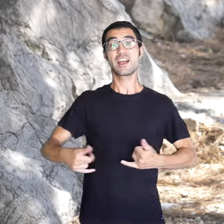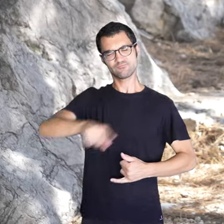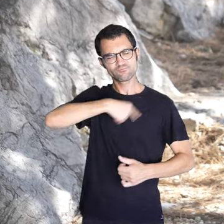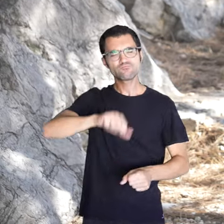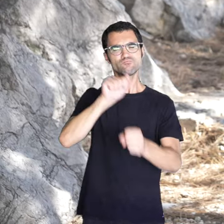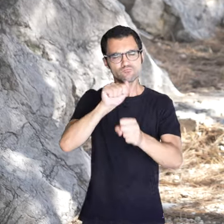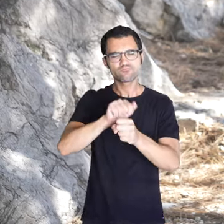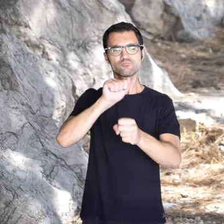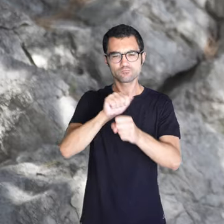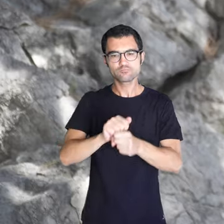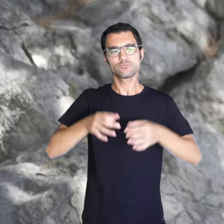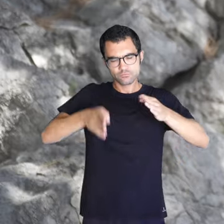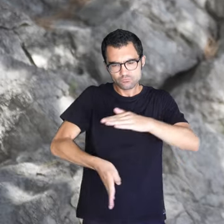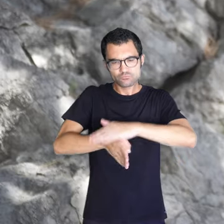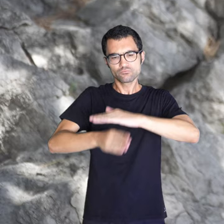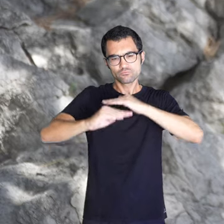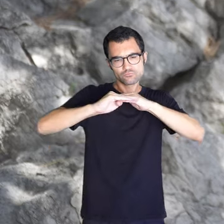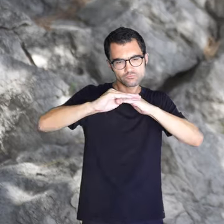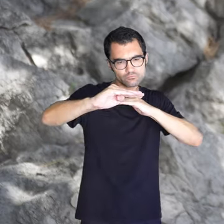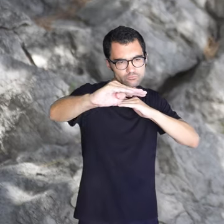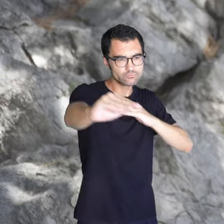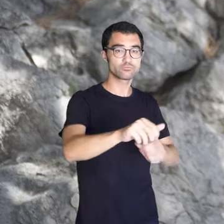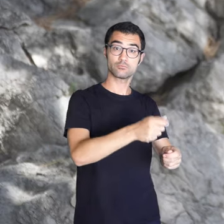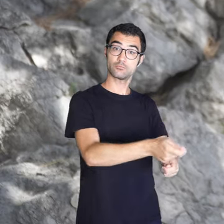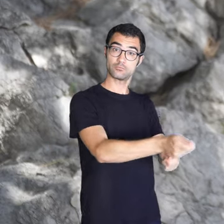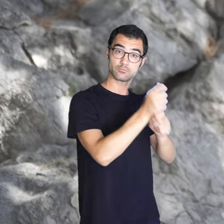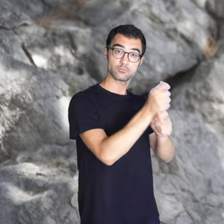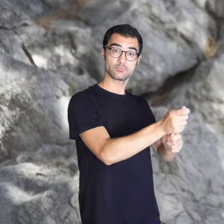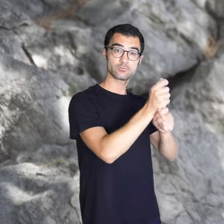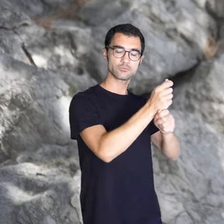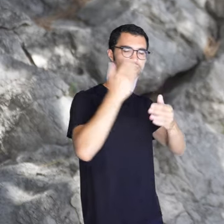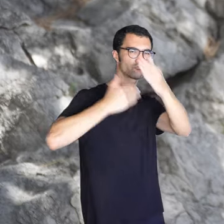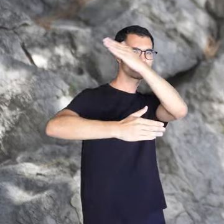si seguim així, es pot mantenir. Diguem, la pesca artesanal,